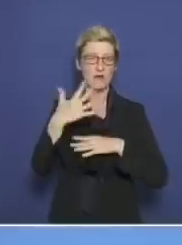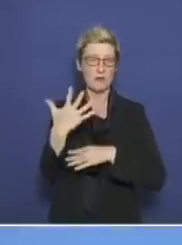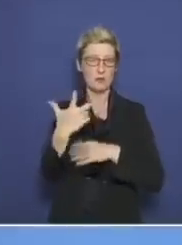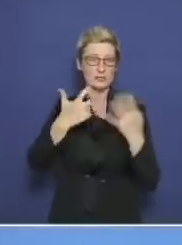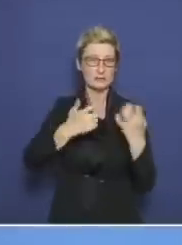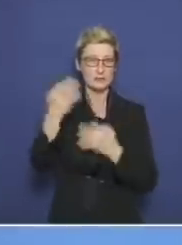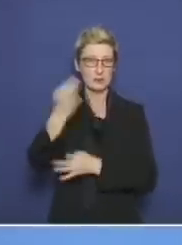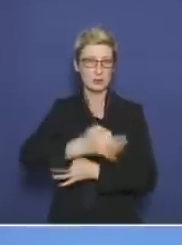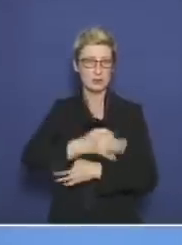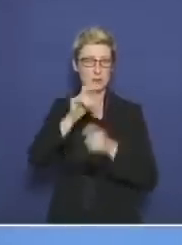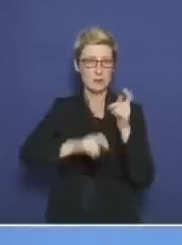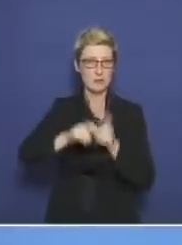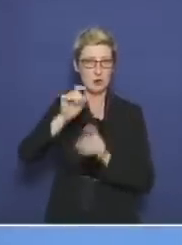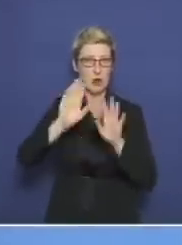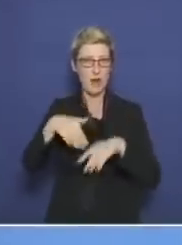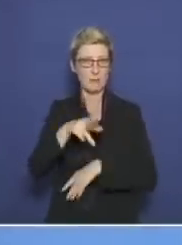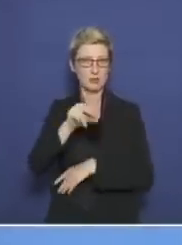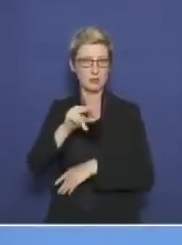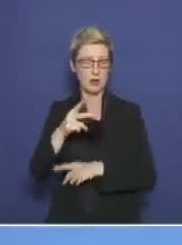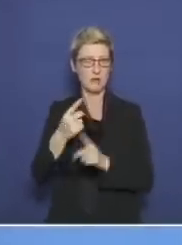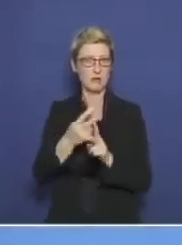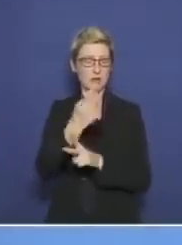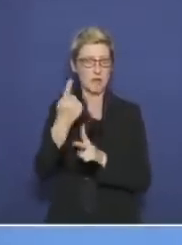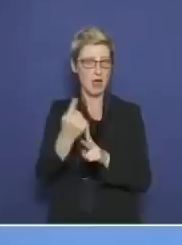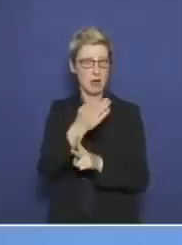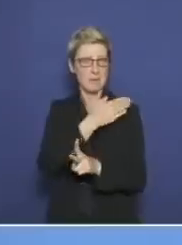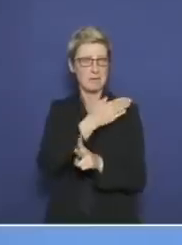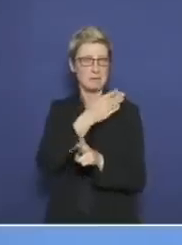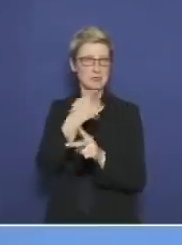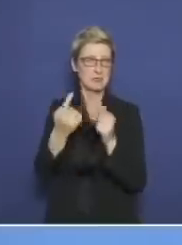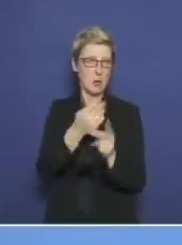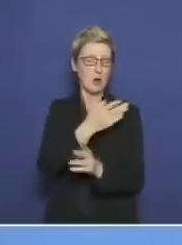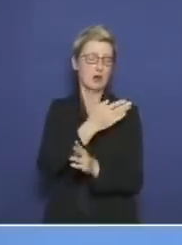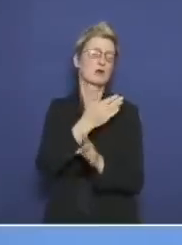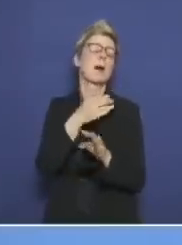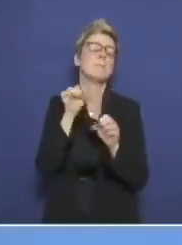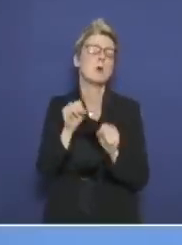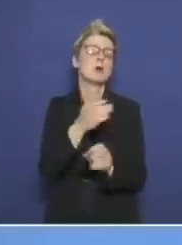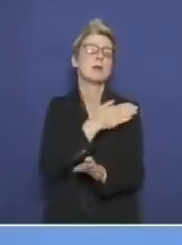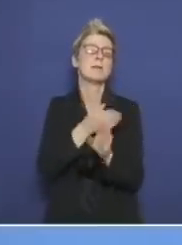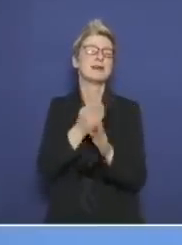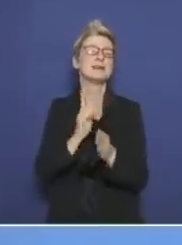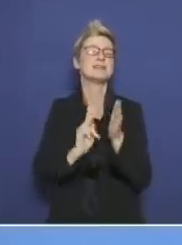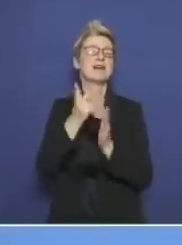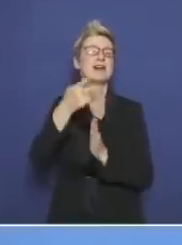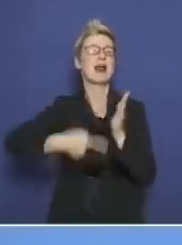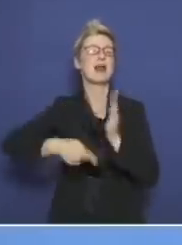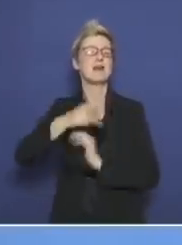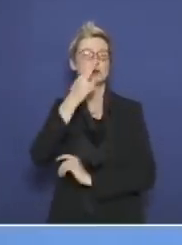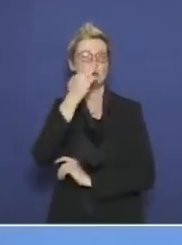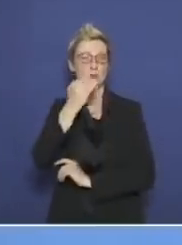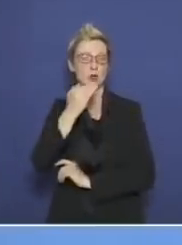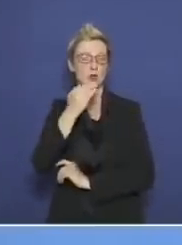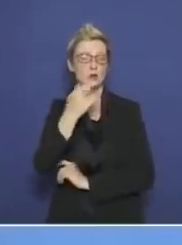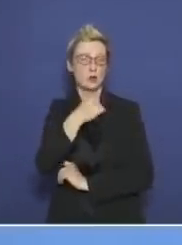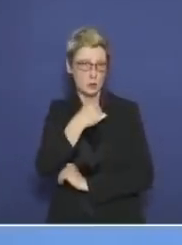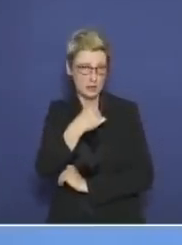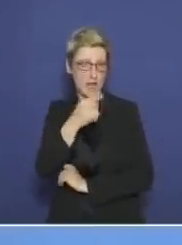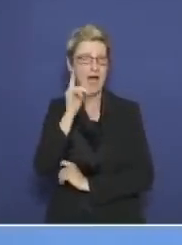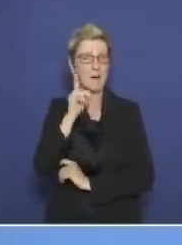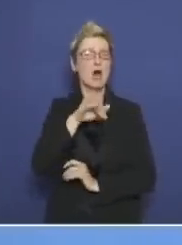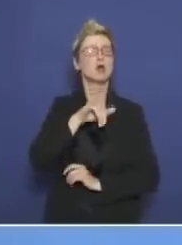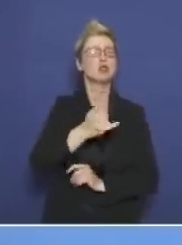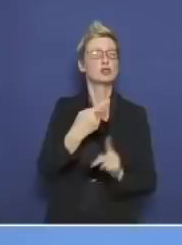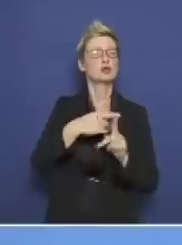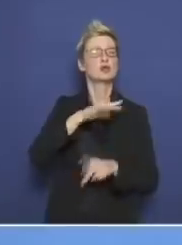Bevölkerung ab 12 Jahren bis in die zweite Julihälfte machbar sei. Voraussetzung sei, dass Johnson & Johnson wie